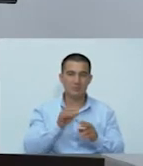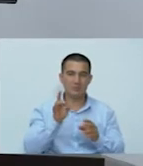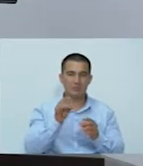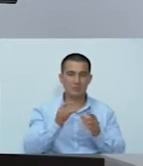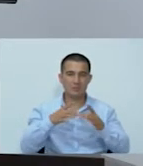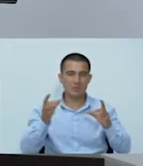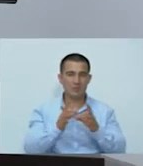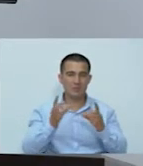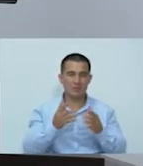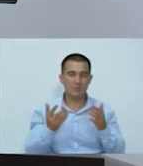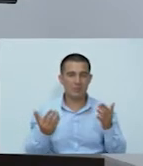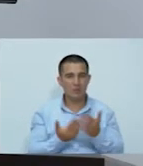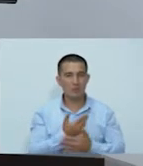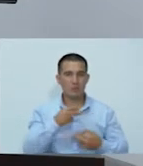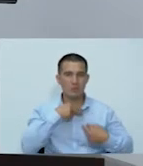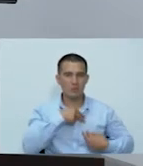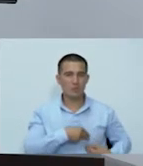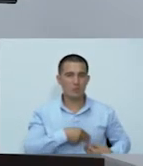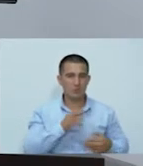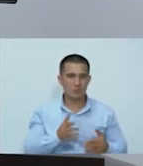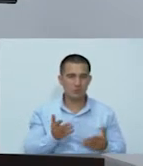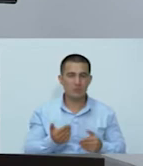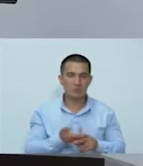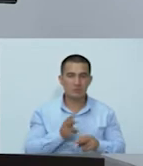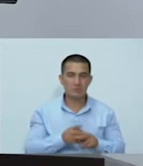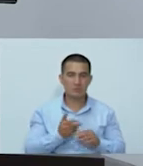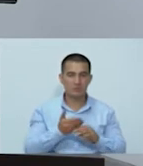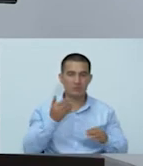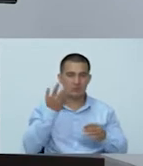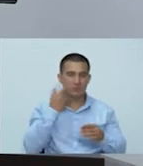Shuning uchun yopishtirishdan oldin